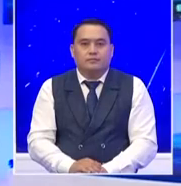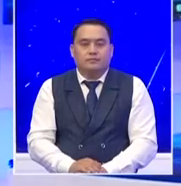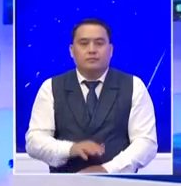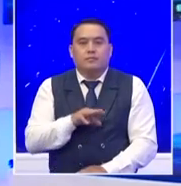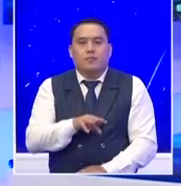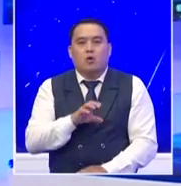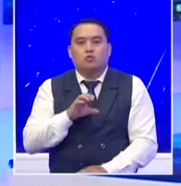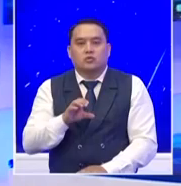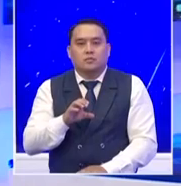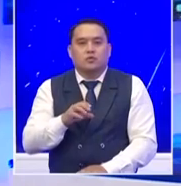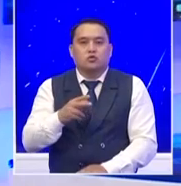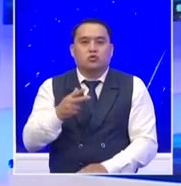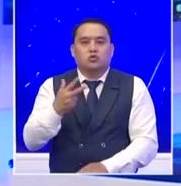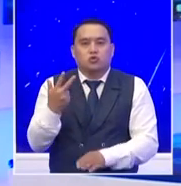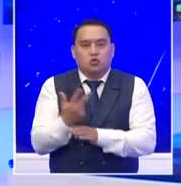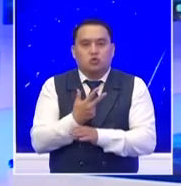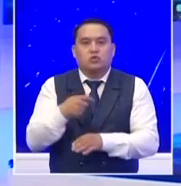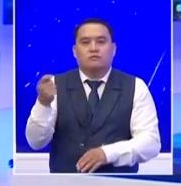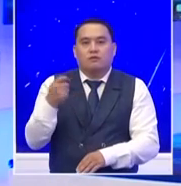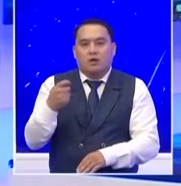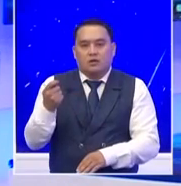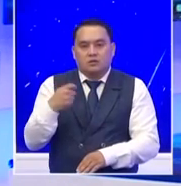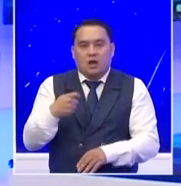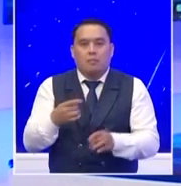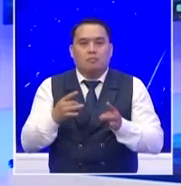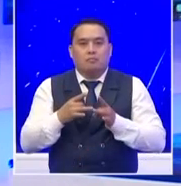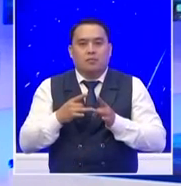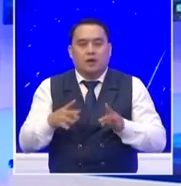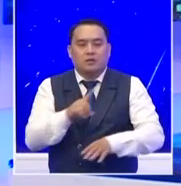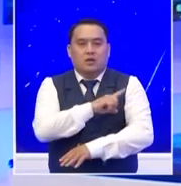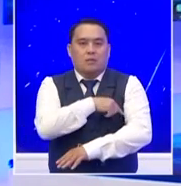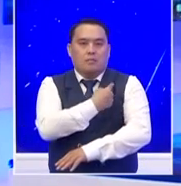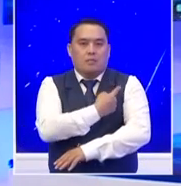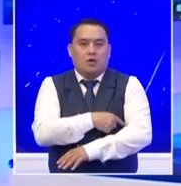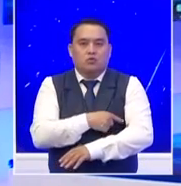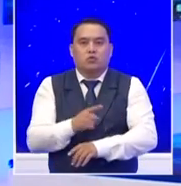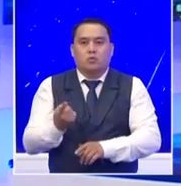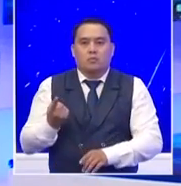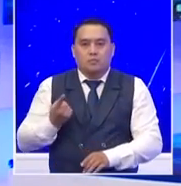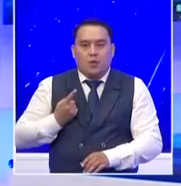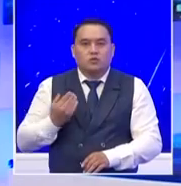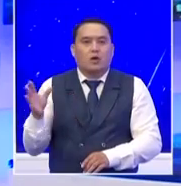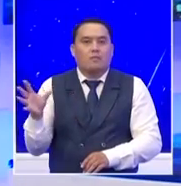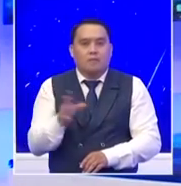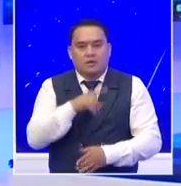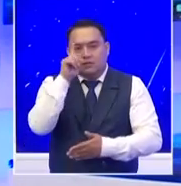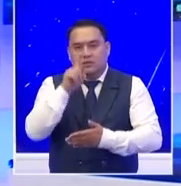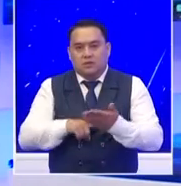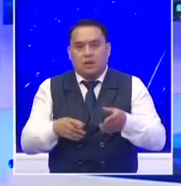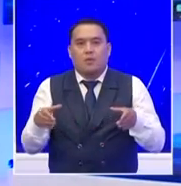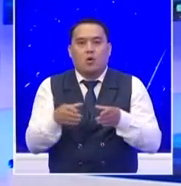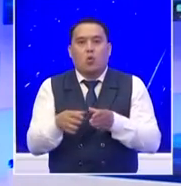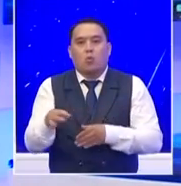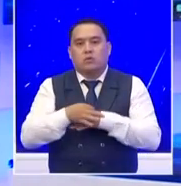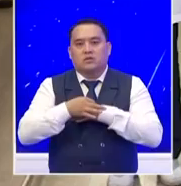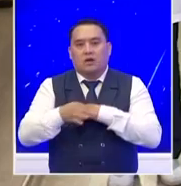Маусымның үшінші жексенбісі медицина саласы қызметкерлерінің мерекесі. Адам денсаулығы күзетінде жүрген мамандарды Сенім кәсіподағы